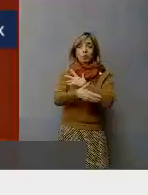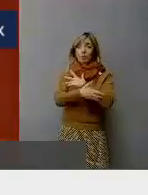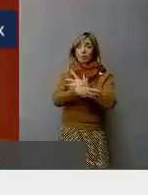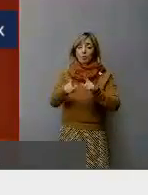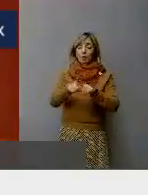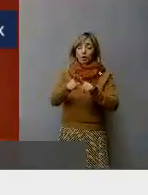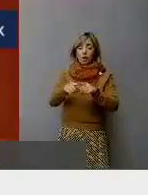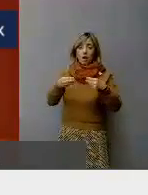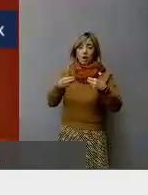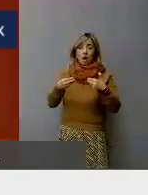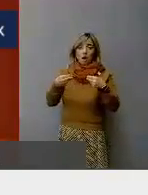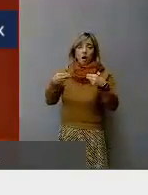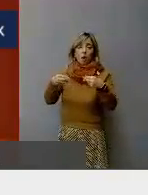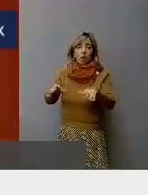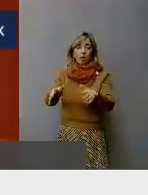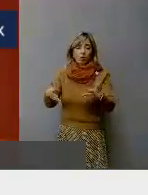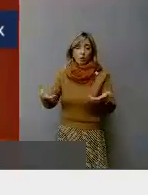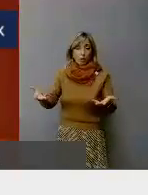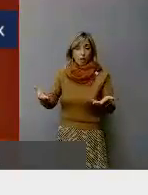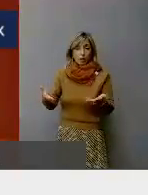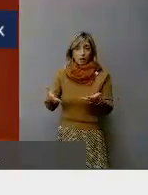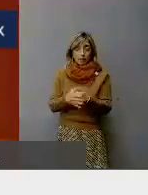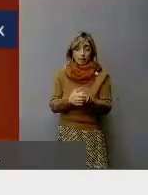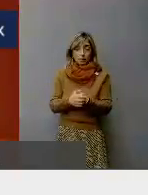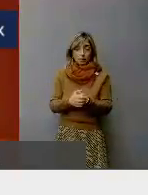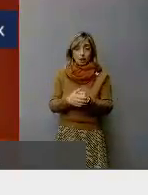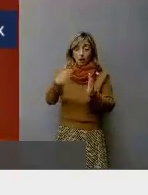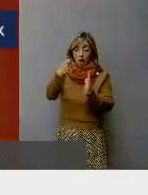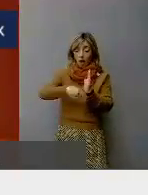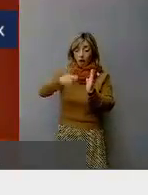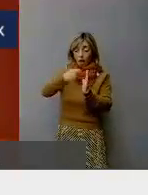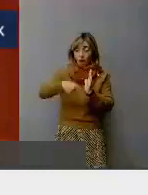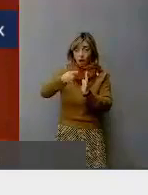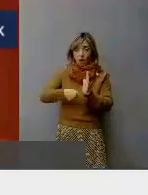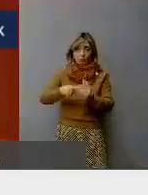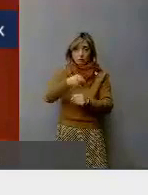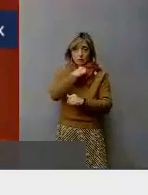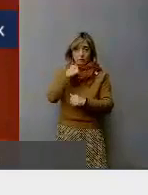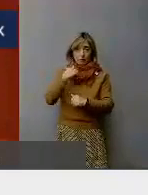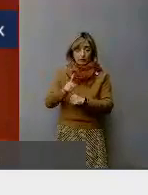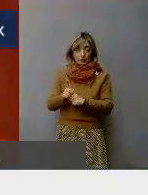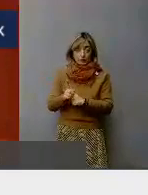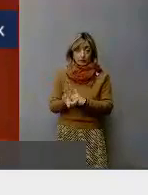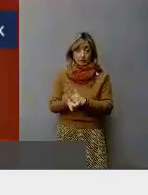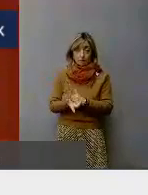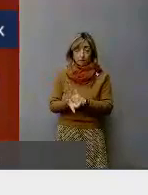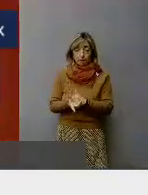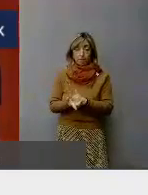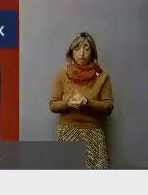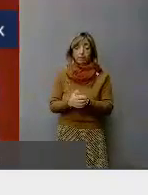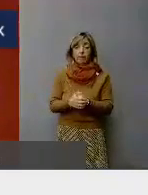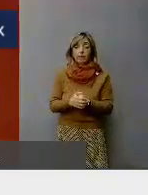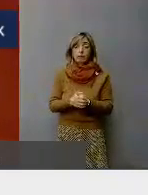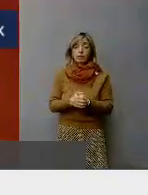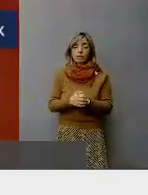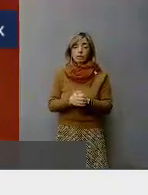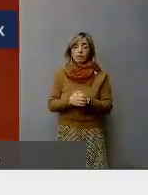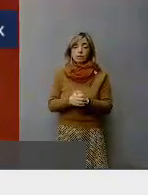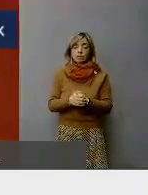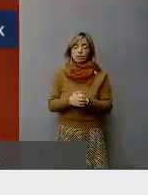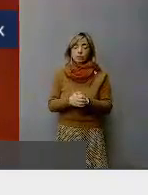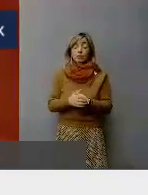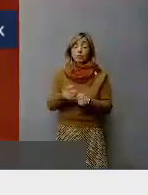anche da da percorsi assolutamente particolari in cui sarebbe anche il caso di entrare nel merito